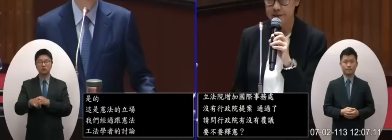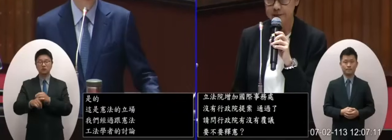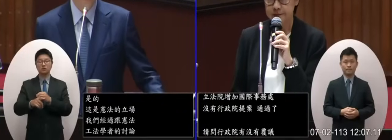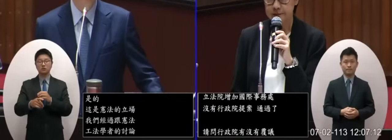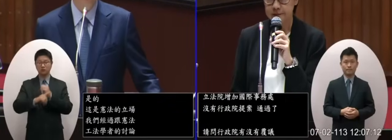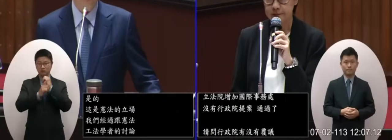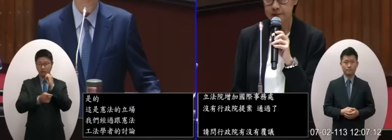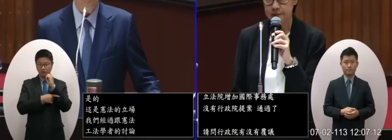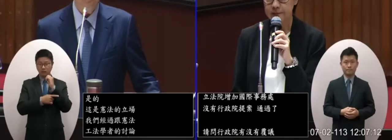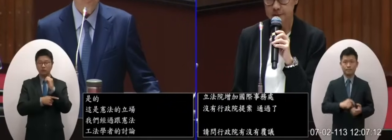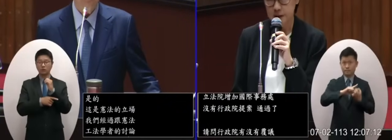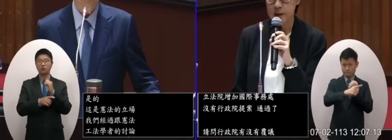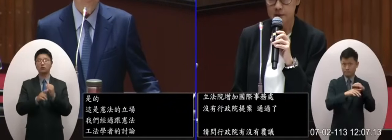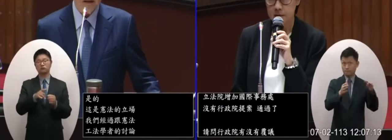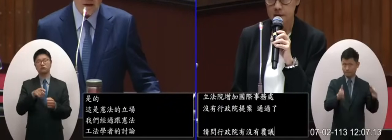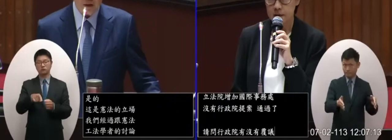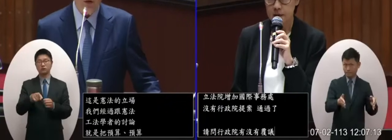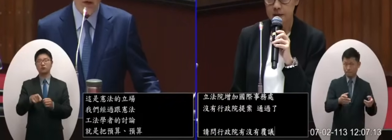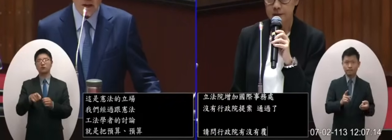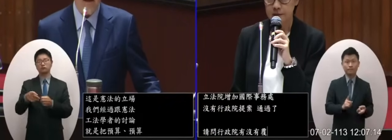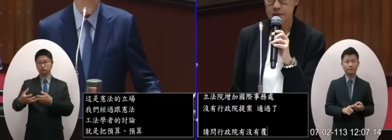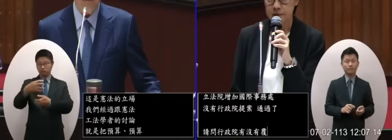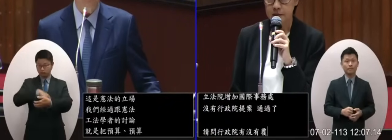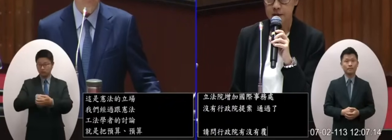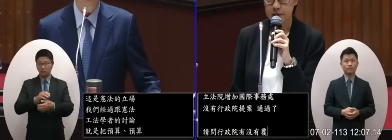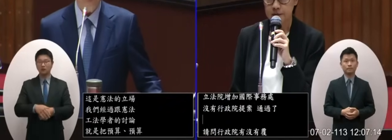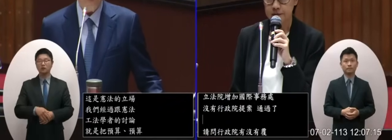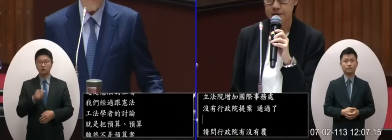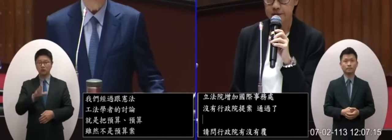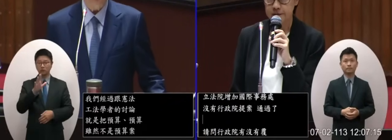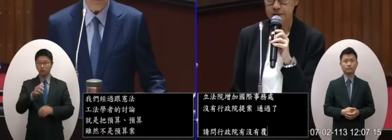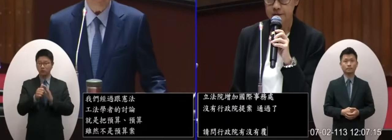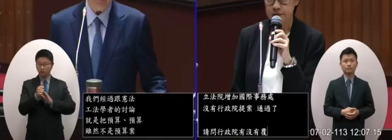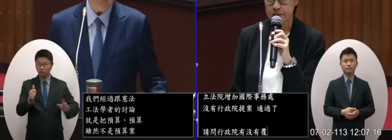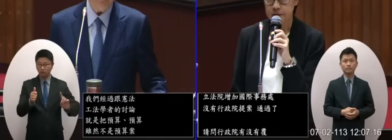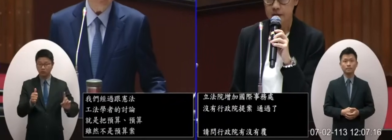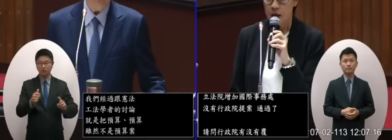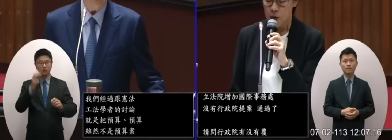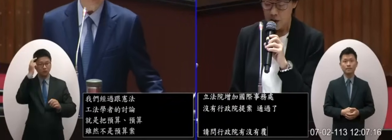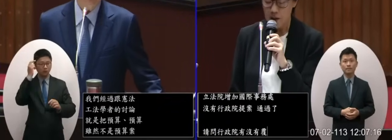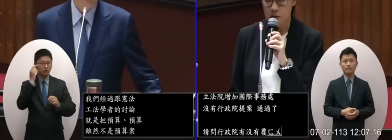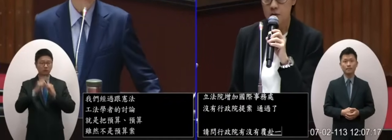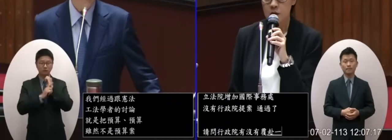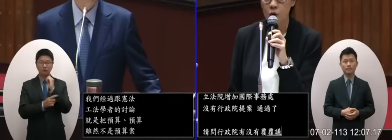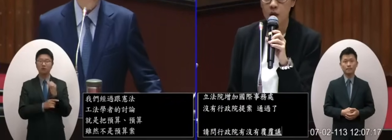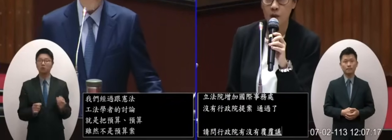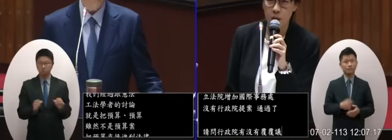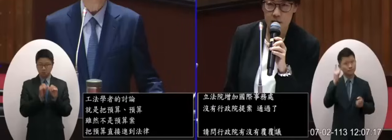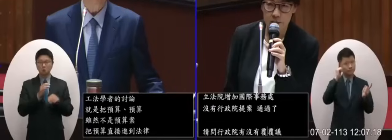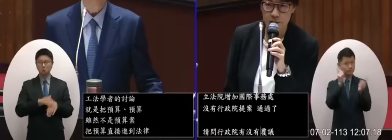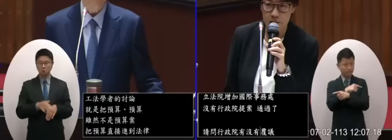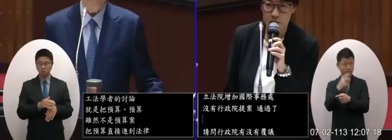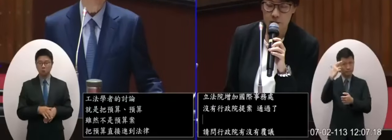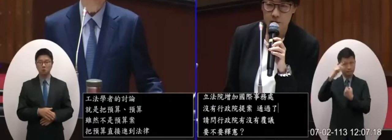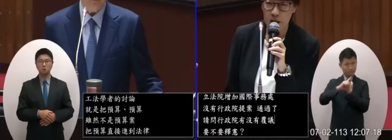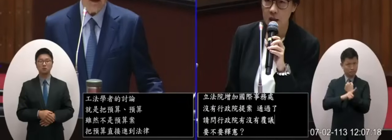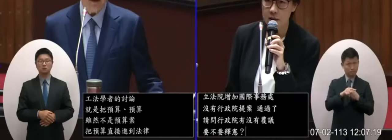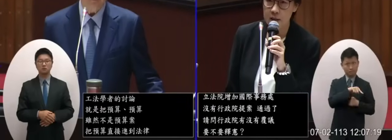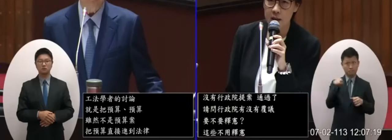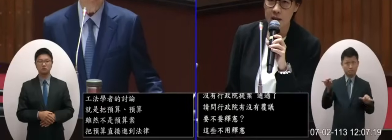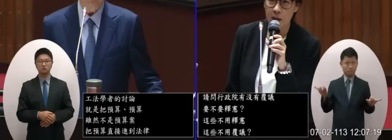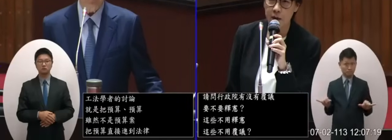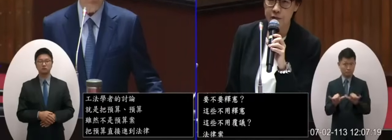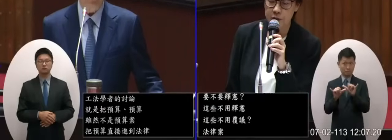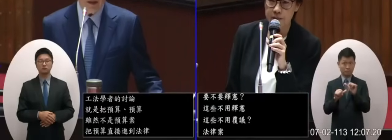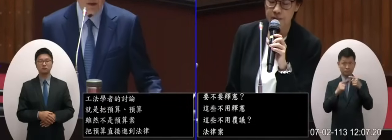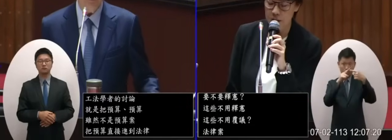律里面，预算入法， 是 那就有可能牵涉到这个宪法的精神， 所以就可能违宪。那刚